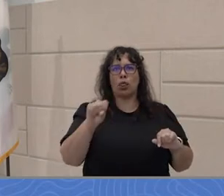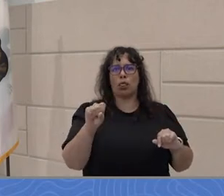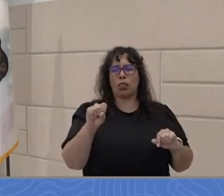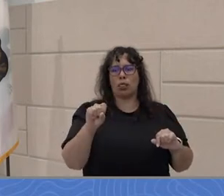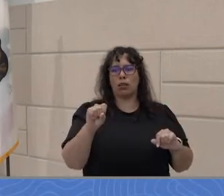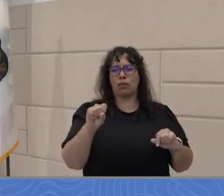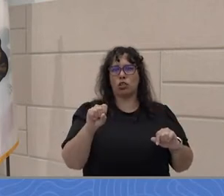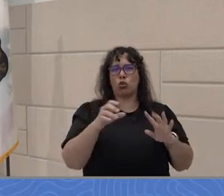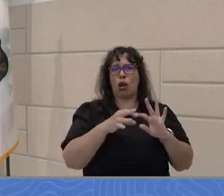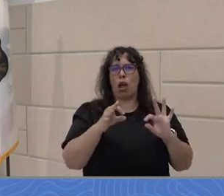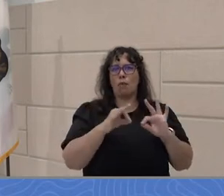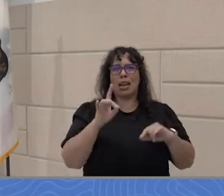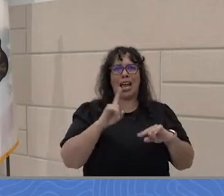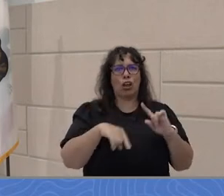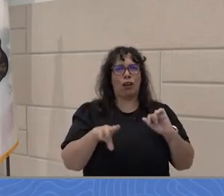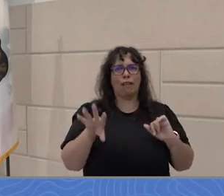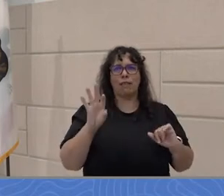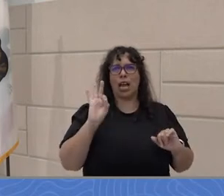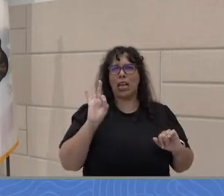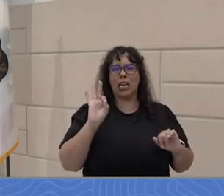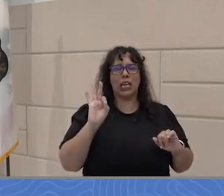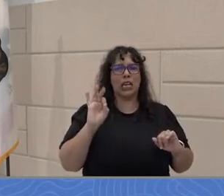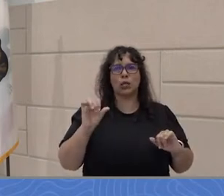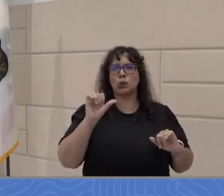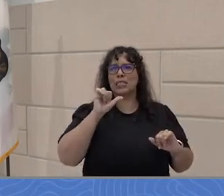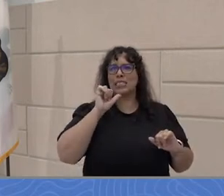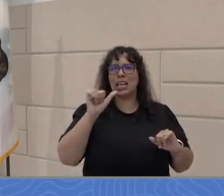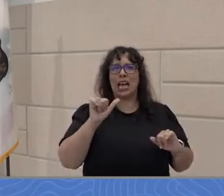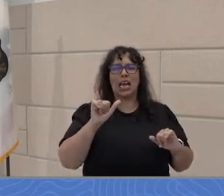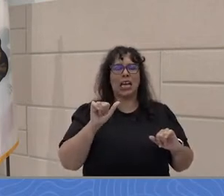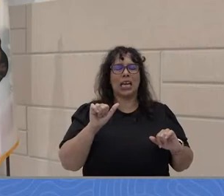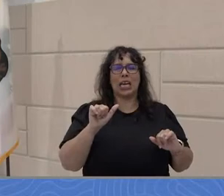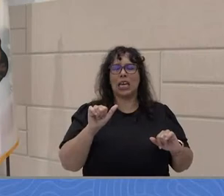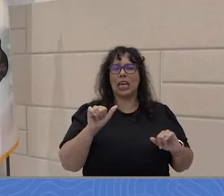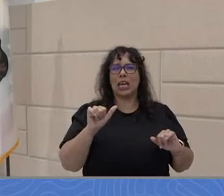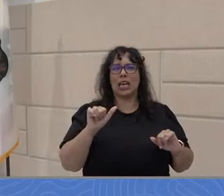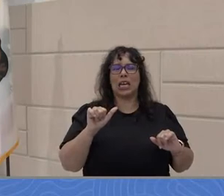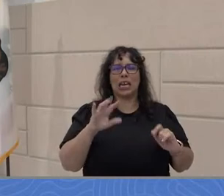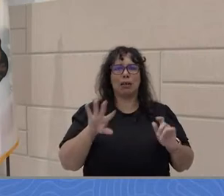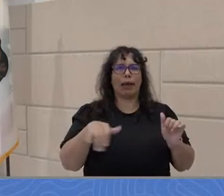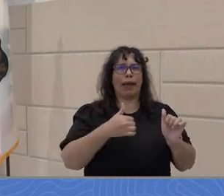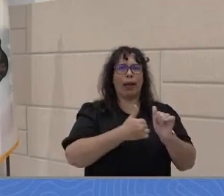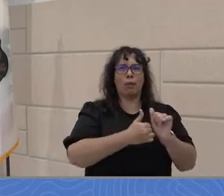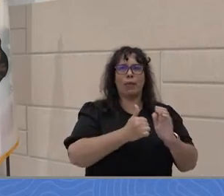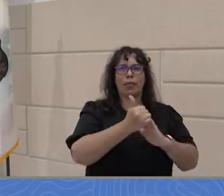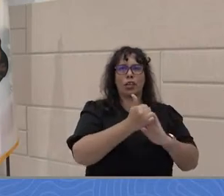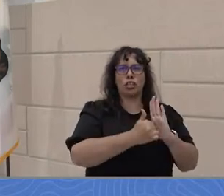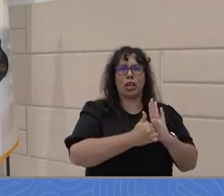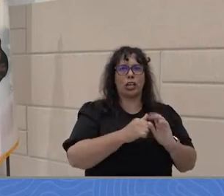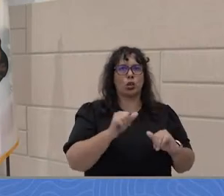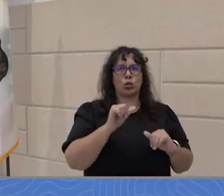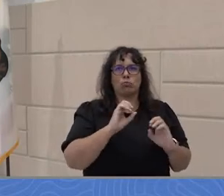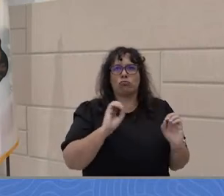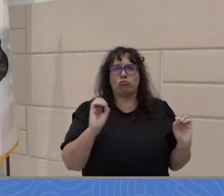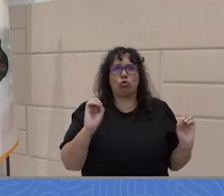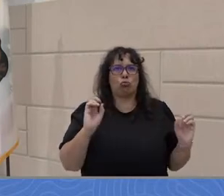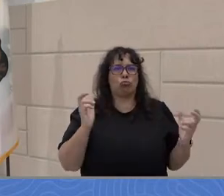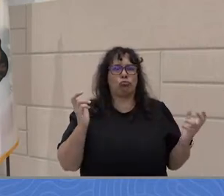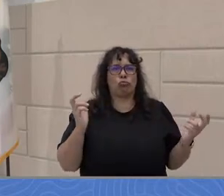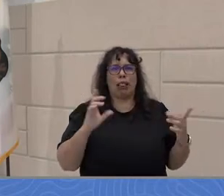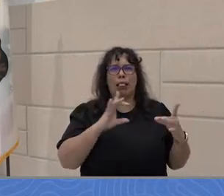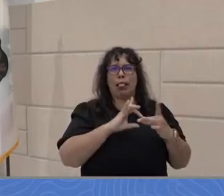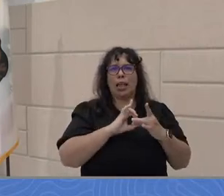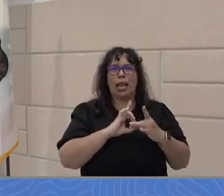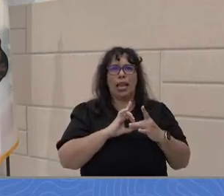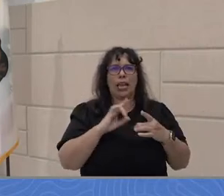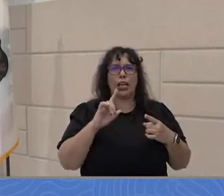ឆែកត្រួតពិនិត្យតកតងនឹងការផ្សព្វផ្សាយដំណឹងនៅក្នុងក្រសួងអប់រំ District Long Beach គាត់ចង់ដឹងបន្ថែមអំពីអ្វី